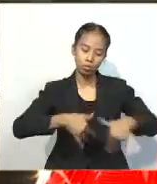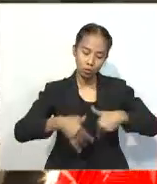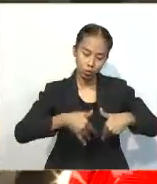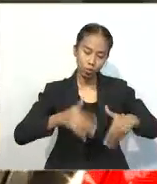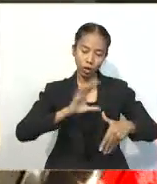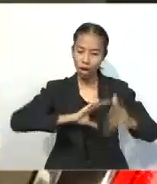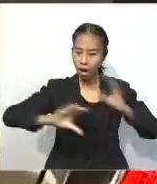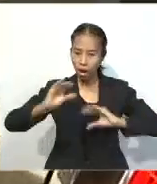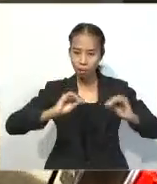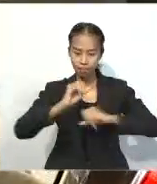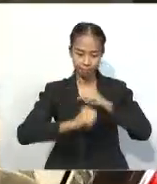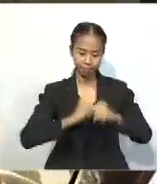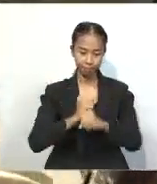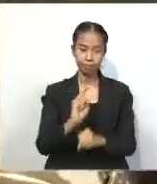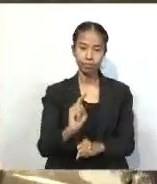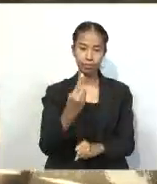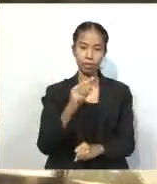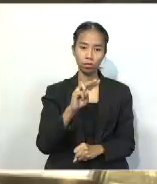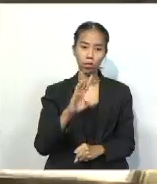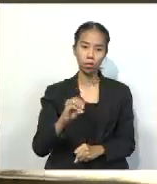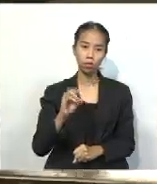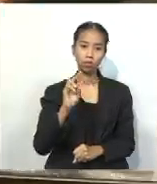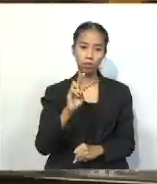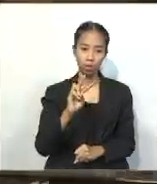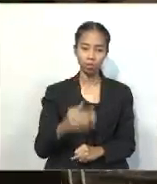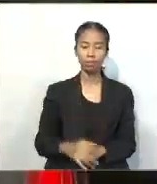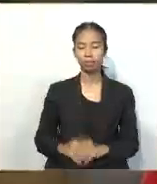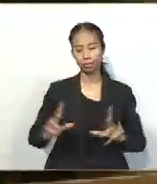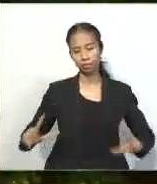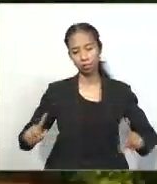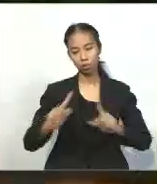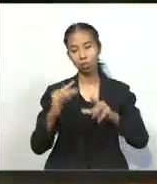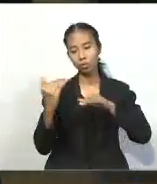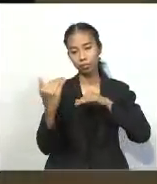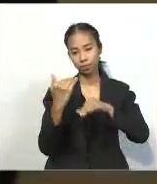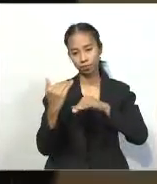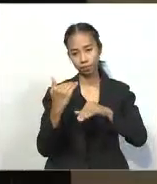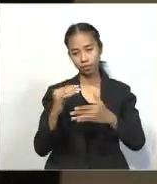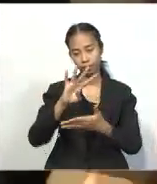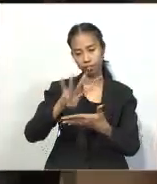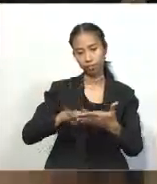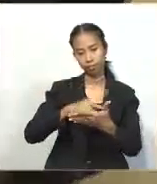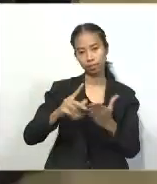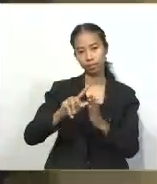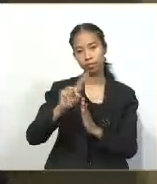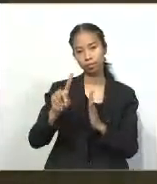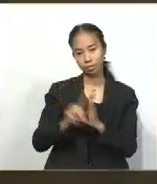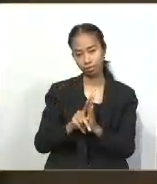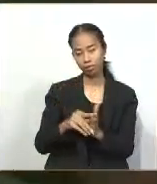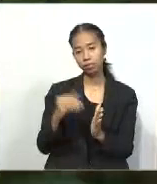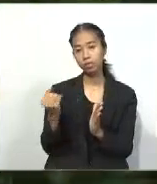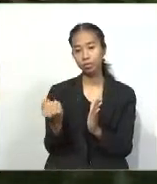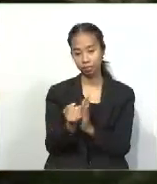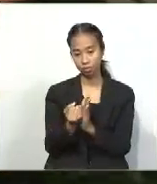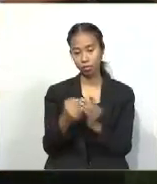เทศกาลปีใหม่พ.ศ. 2562กระทรวงคมนาคมมีการเสนอร่างพระราชกฤษฎีกาให้การรถไฟฟ้าข